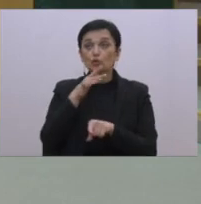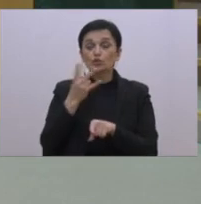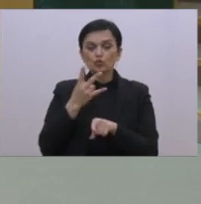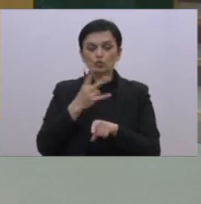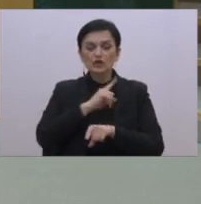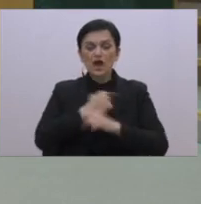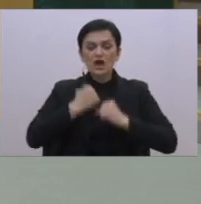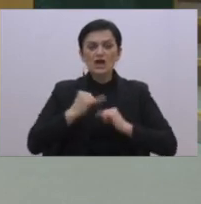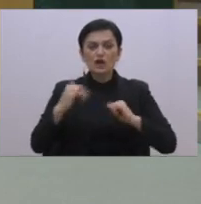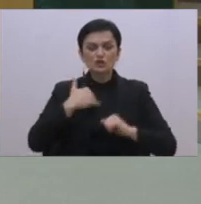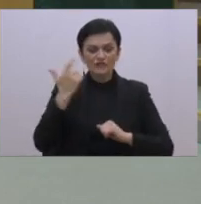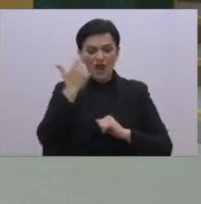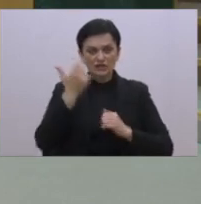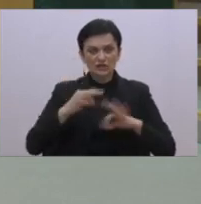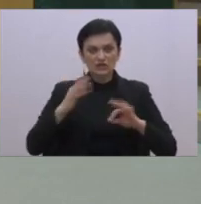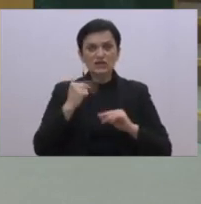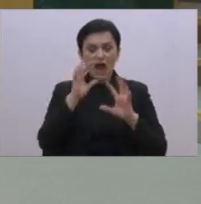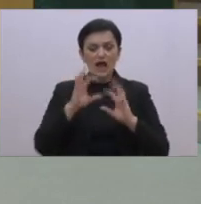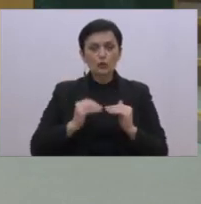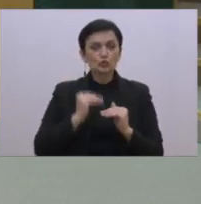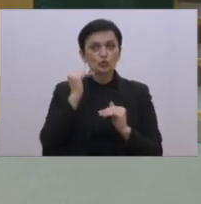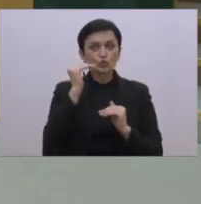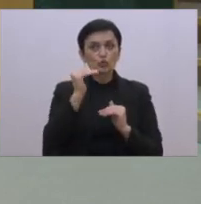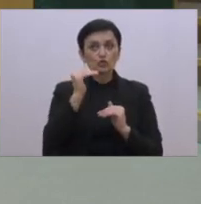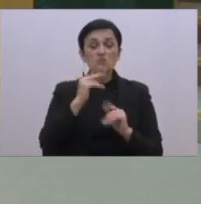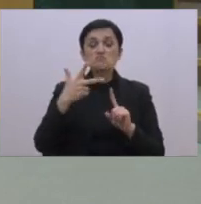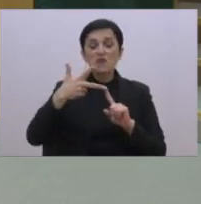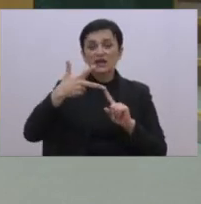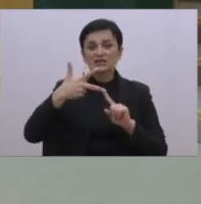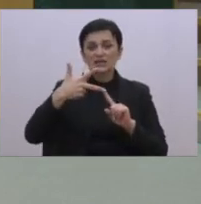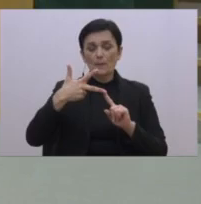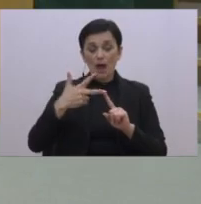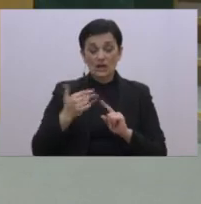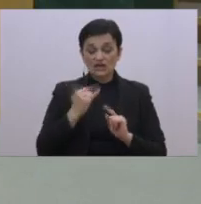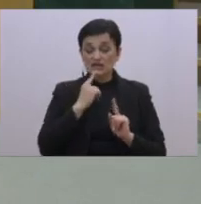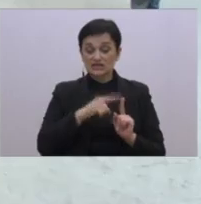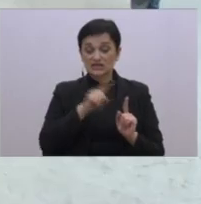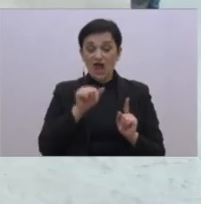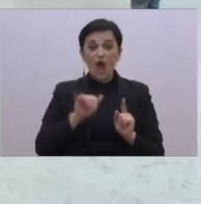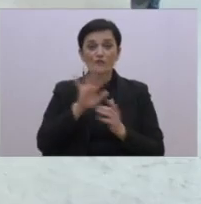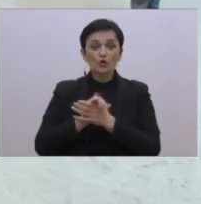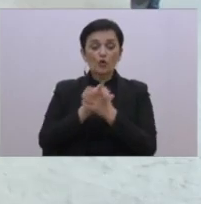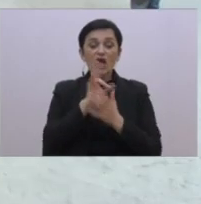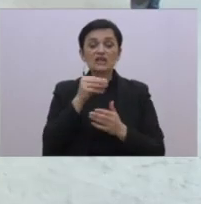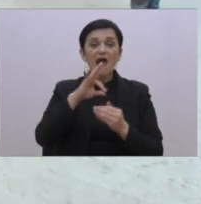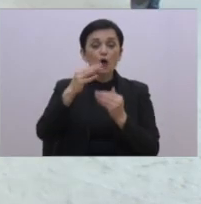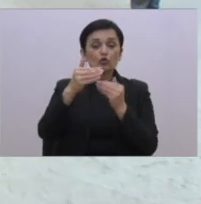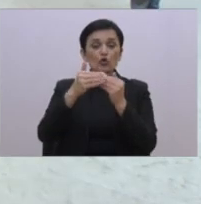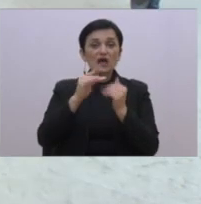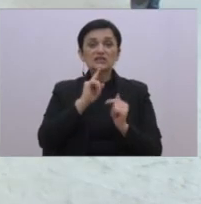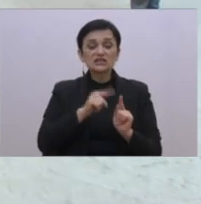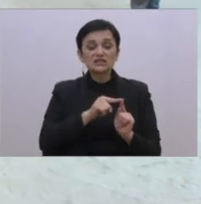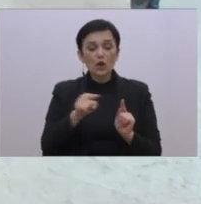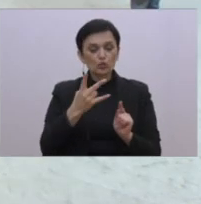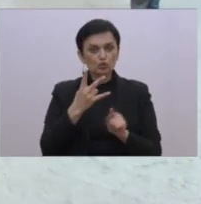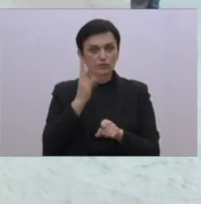განმოაკვეთოს ჩვენი დემოკრატია და კანონის უზენაესობა. მესამე, მიმდინარე წელი ევროკავშირთან და ნატოსთან დაახლოების წელი უნდა